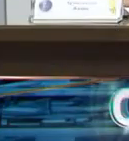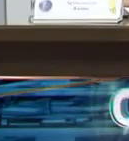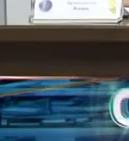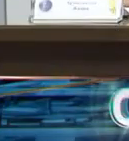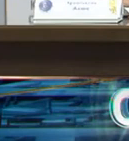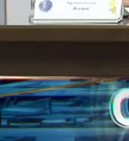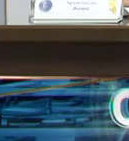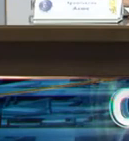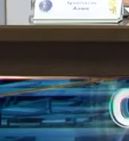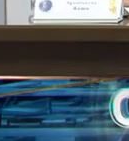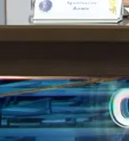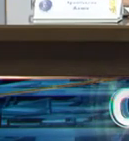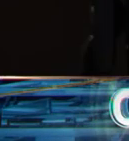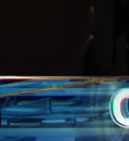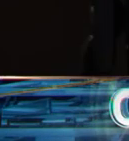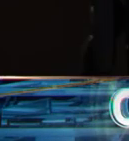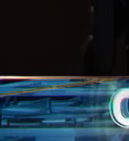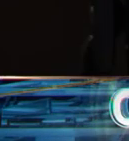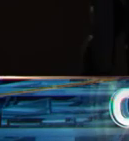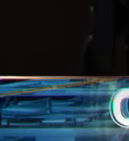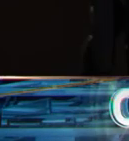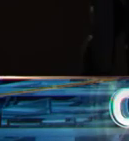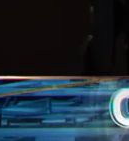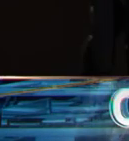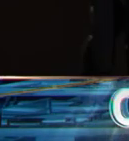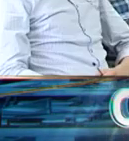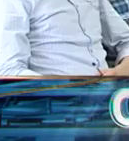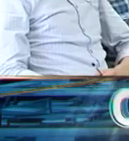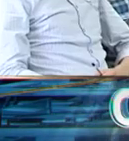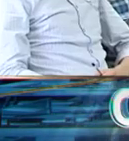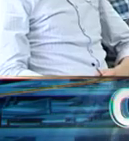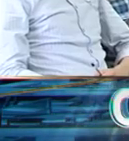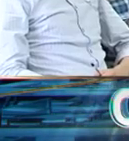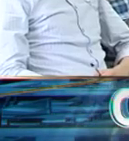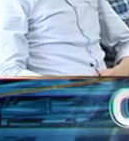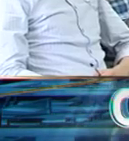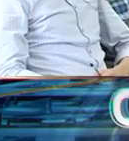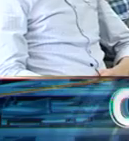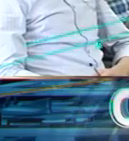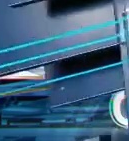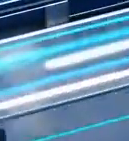Тест на ковид. Около 8 тысяч жителей Алматинской области сдали пробы на коронавирусную инфекцию.